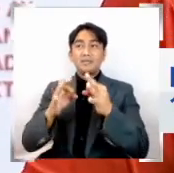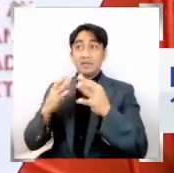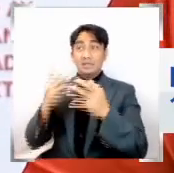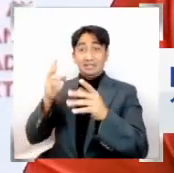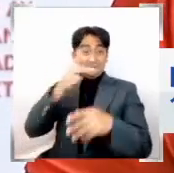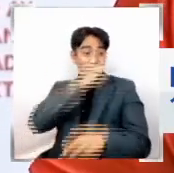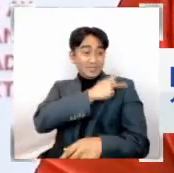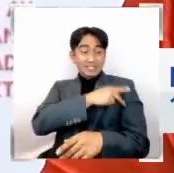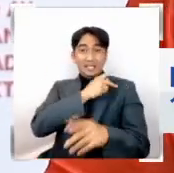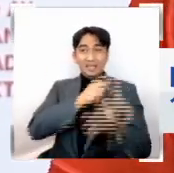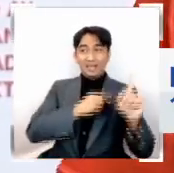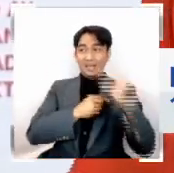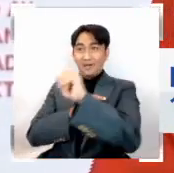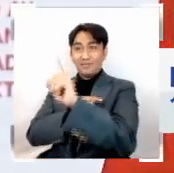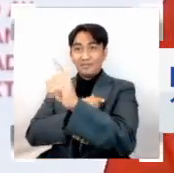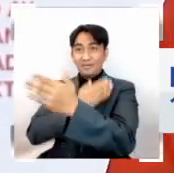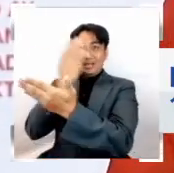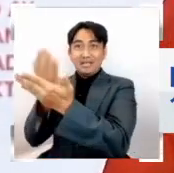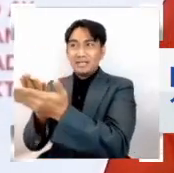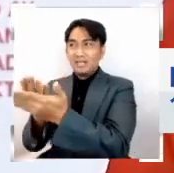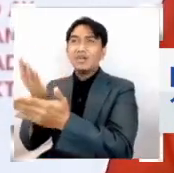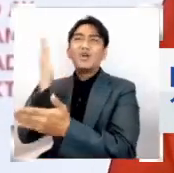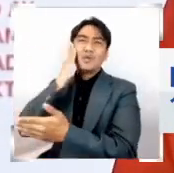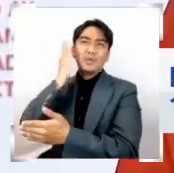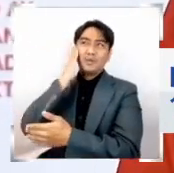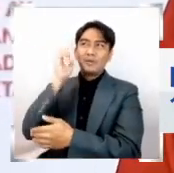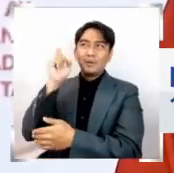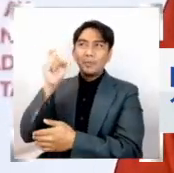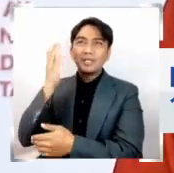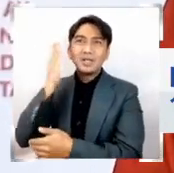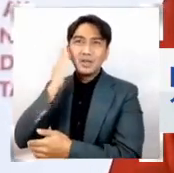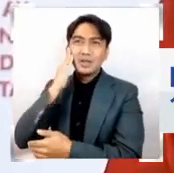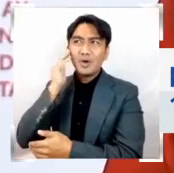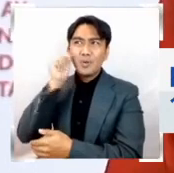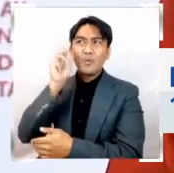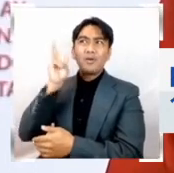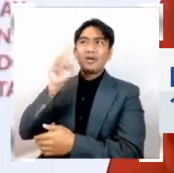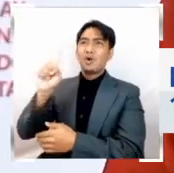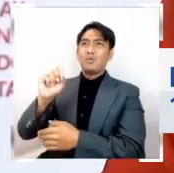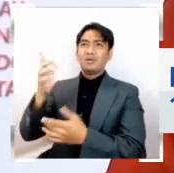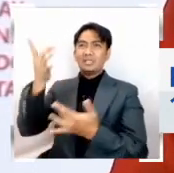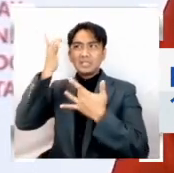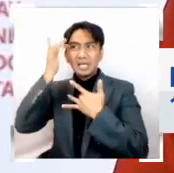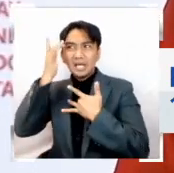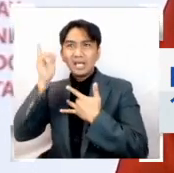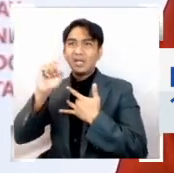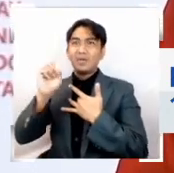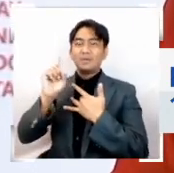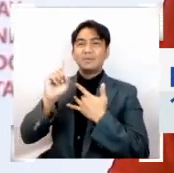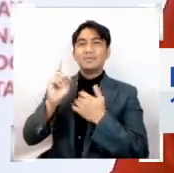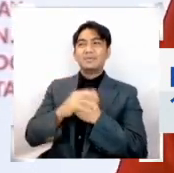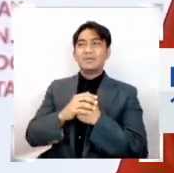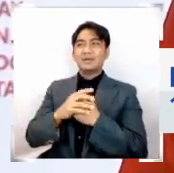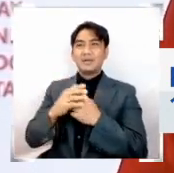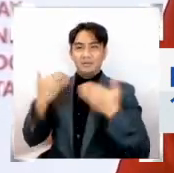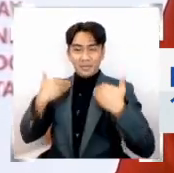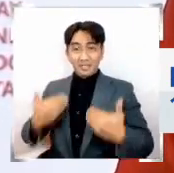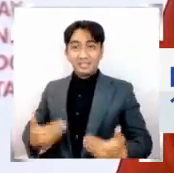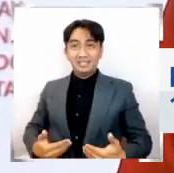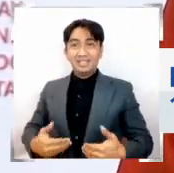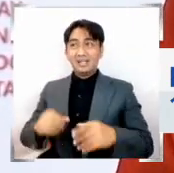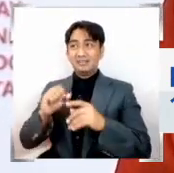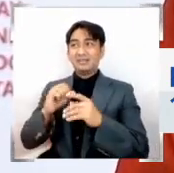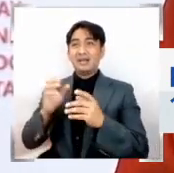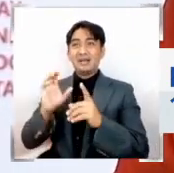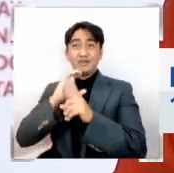mamamayan, alam na natin ano ang sakit niya, ano ang comorbidity niya, kung ano ang physical condition niya. So it reduces